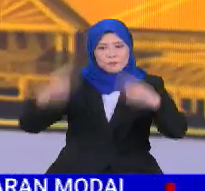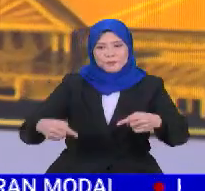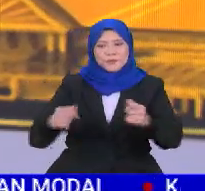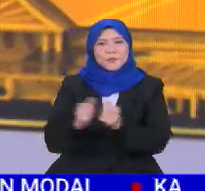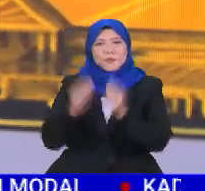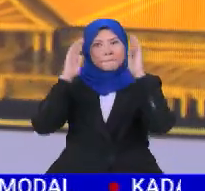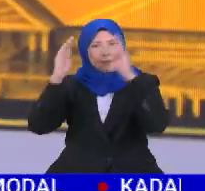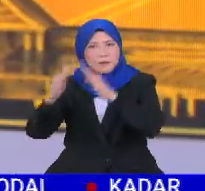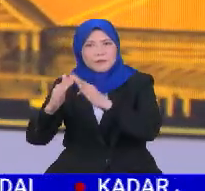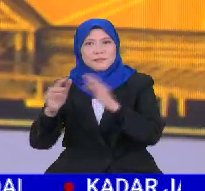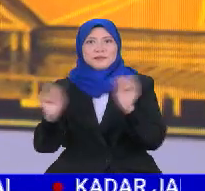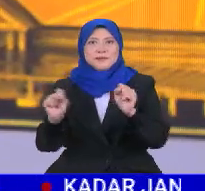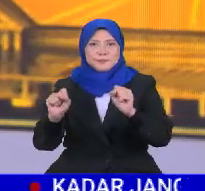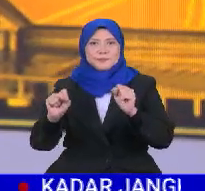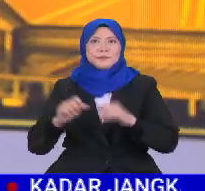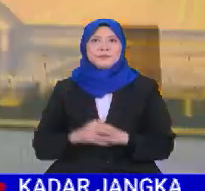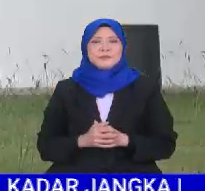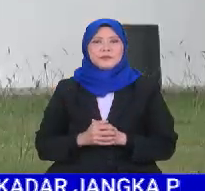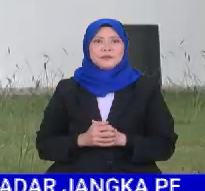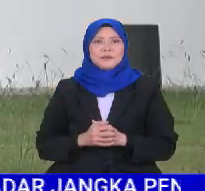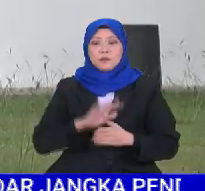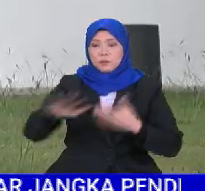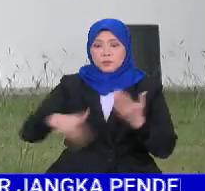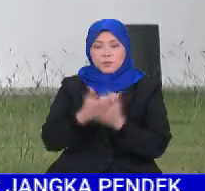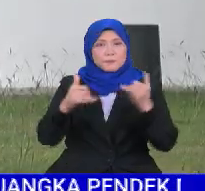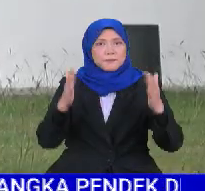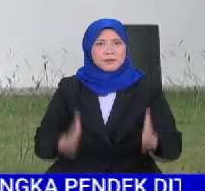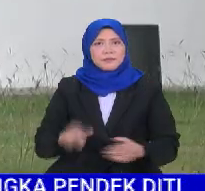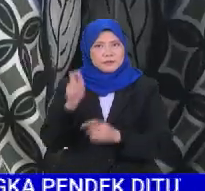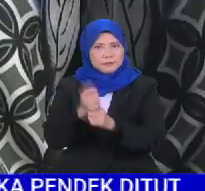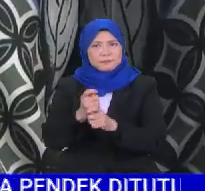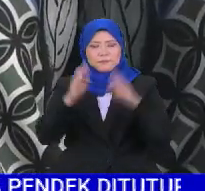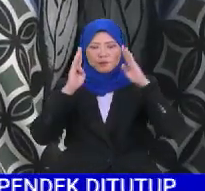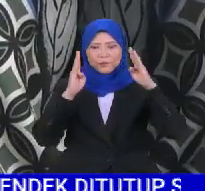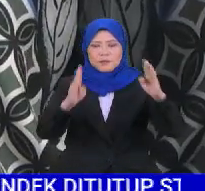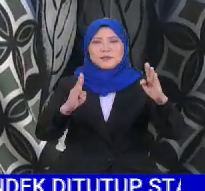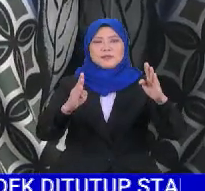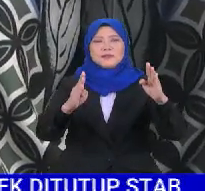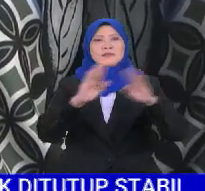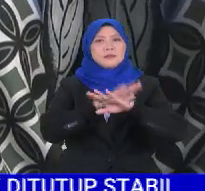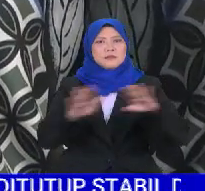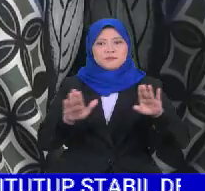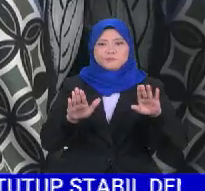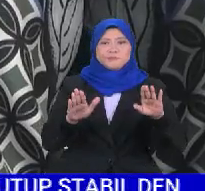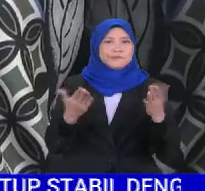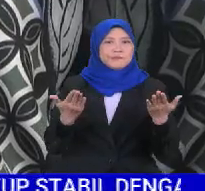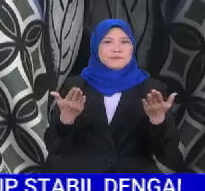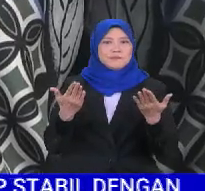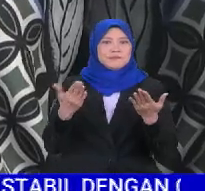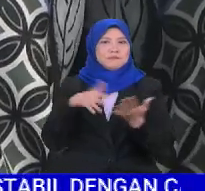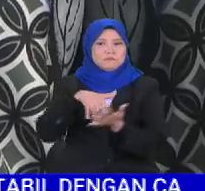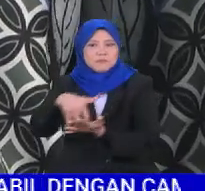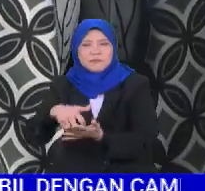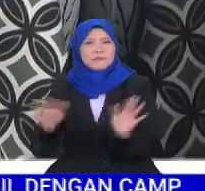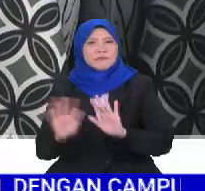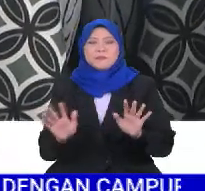Pahang FC Selasa ini. Menurut Nafuzi, semua pemainnya perlu kekal fokus dan tidak mengambil mudah ancaman pasukan Sri Pahang